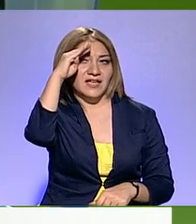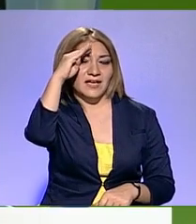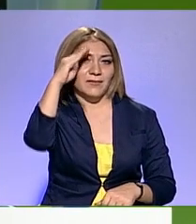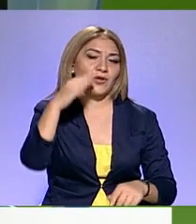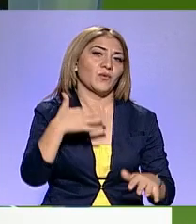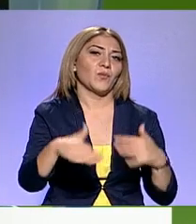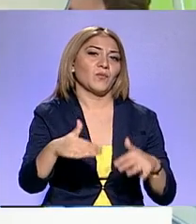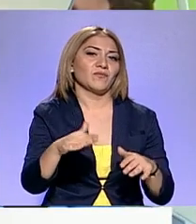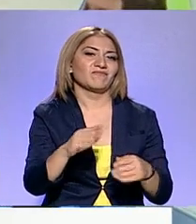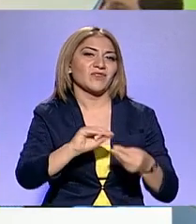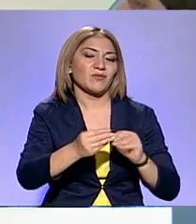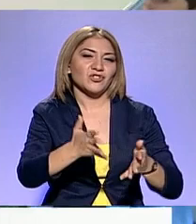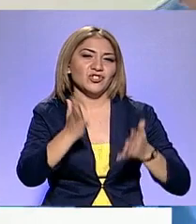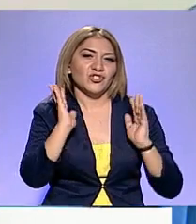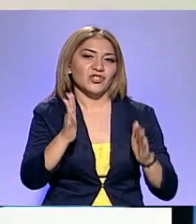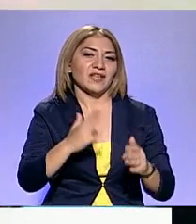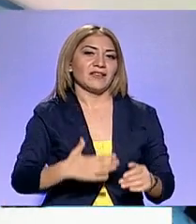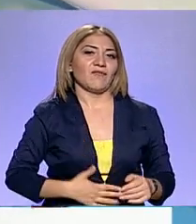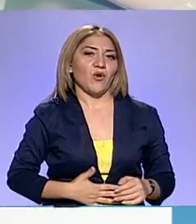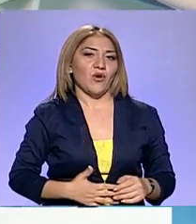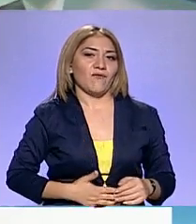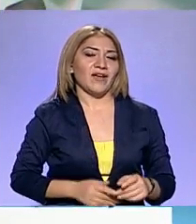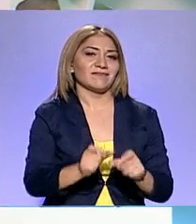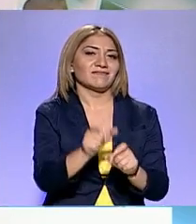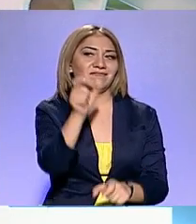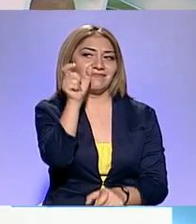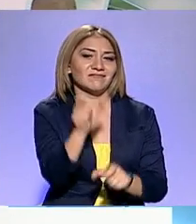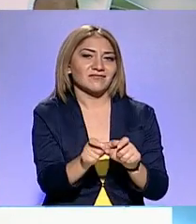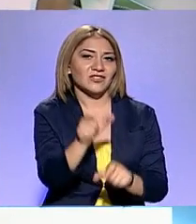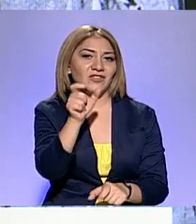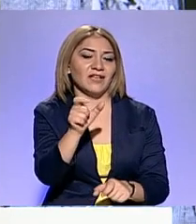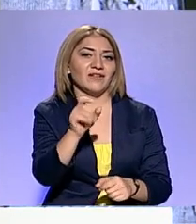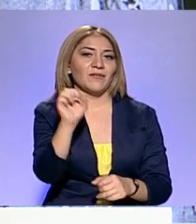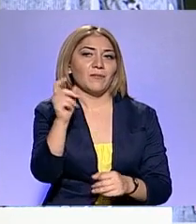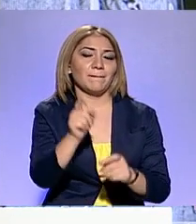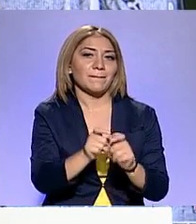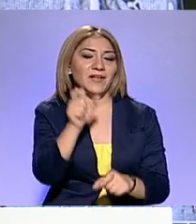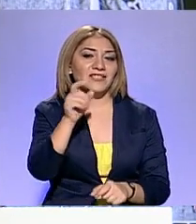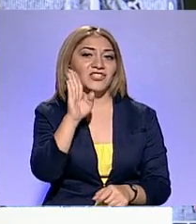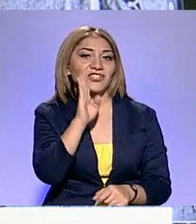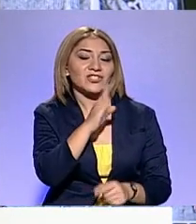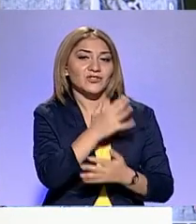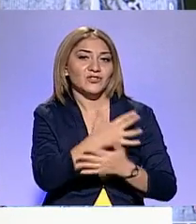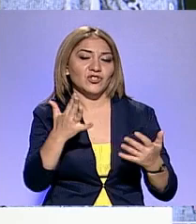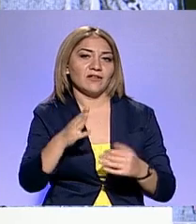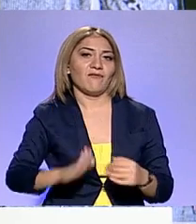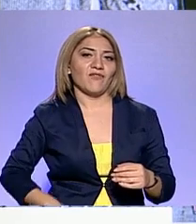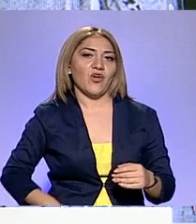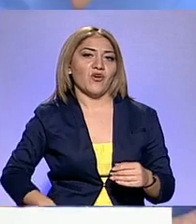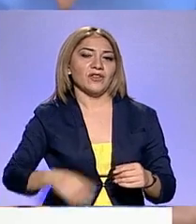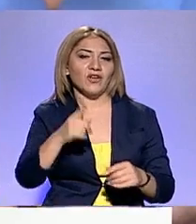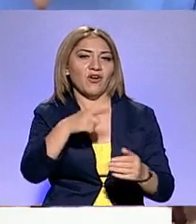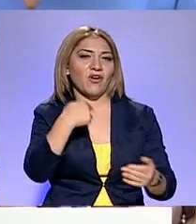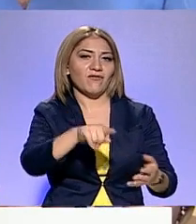թույլ տեղը որովայնն է, ճողվածք, գրիժաները, որ հատուկ ցանցերով ամրացնում են, կանանց թույլ տեղը ոտքի երակներն են, ասում են